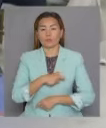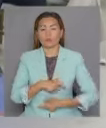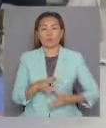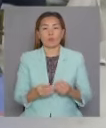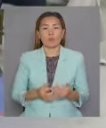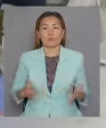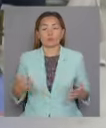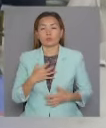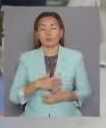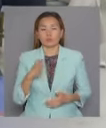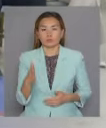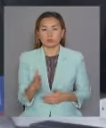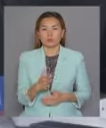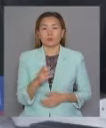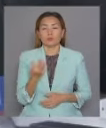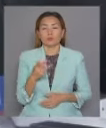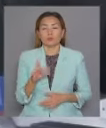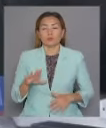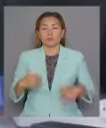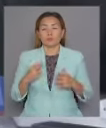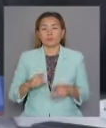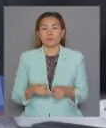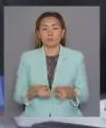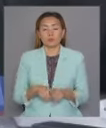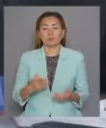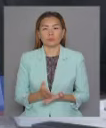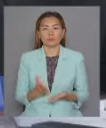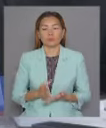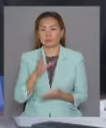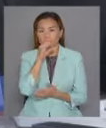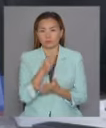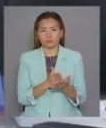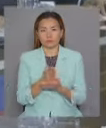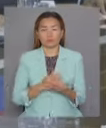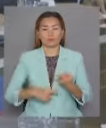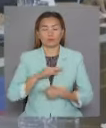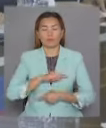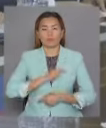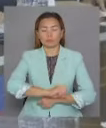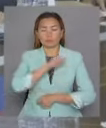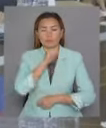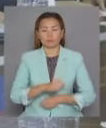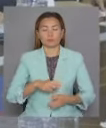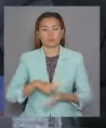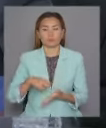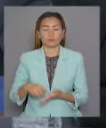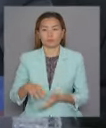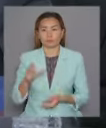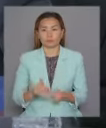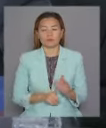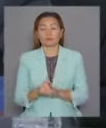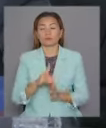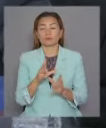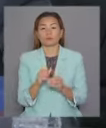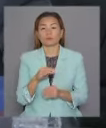этом большое значение имеют курсы переподготовки. Тогда жители смогут служить на предприятиях с помощью сертификатов. С начала года